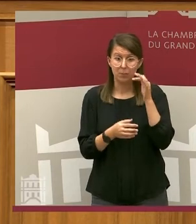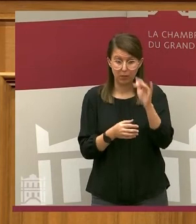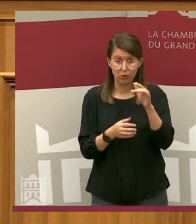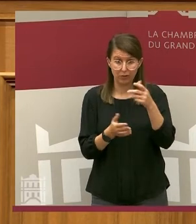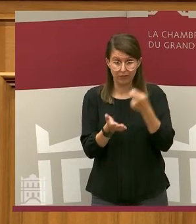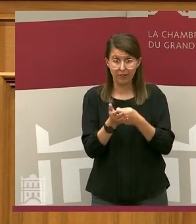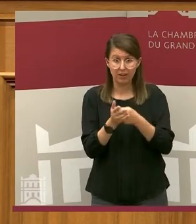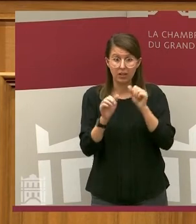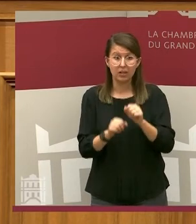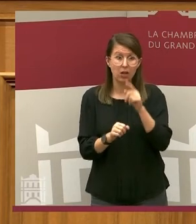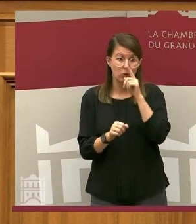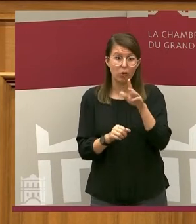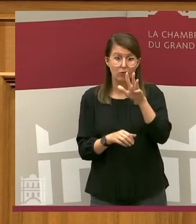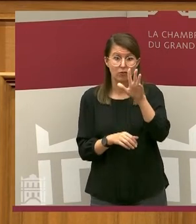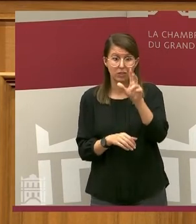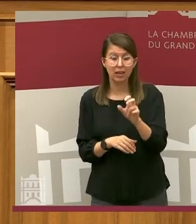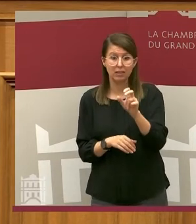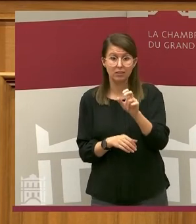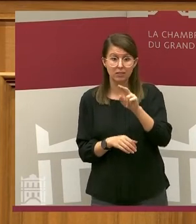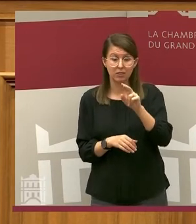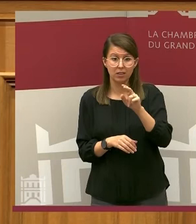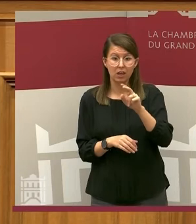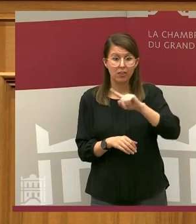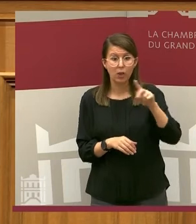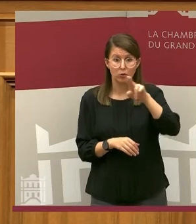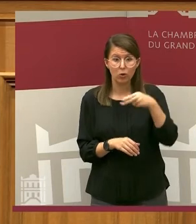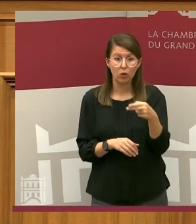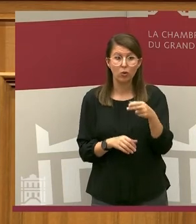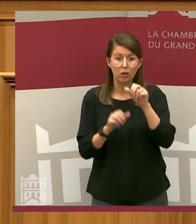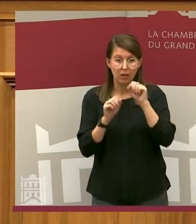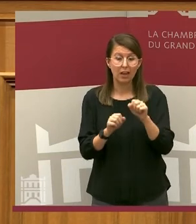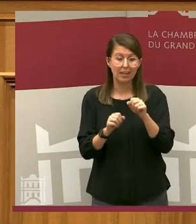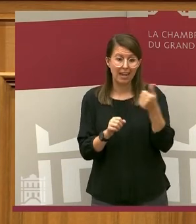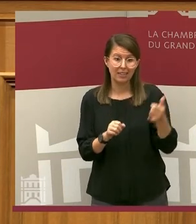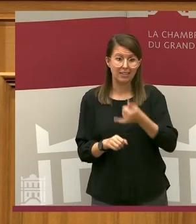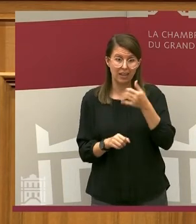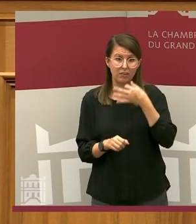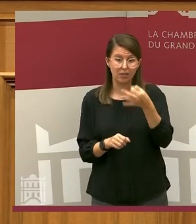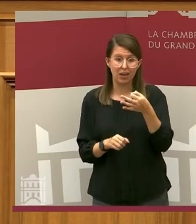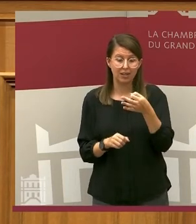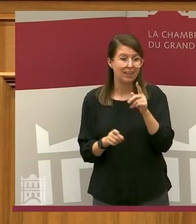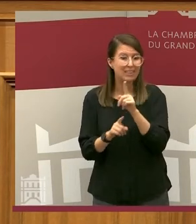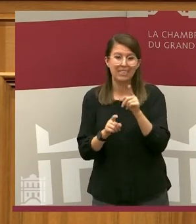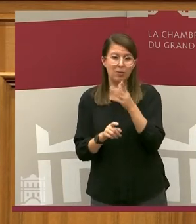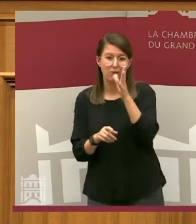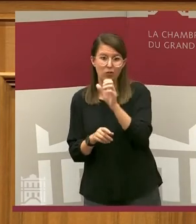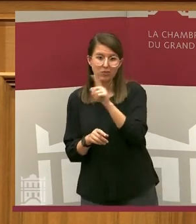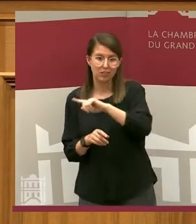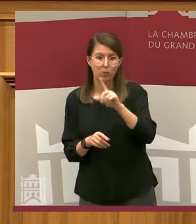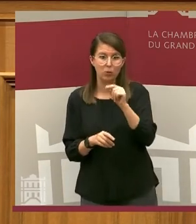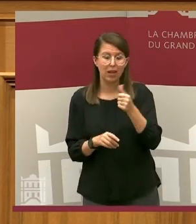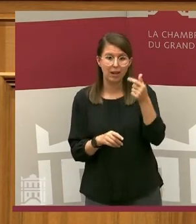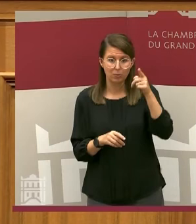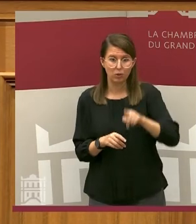Zukunft dann nicht mehr nach 35.000 Euro am Platz 50.000 Euro zu erfreuen. Pro Monat sind das